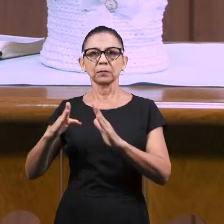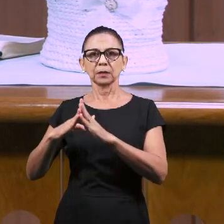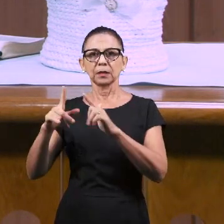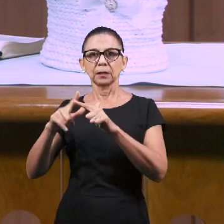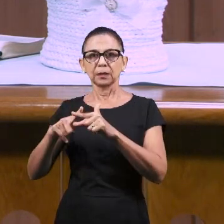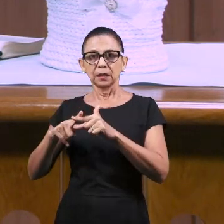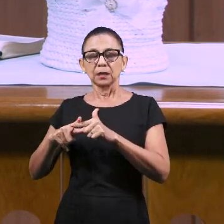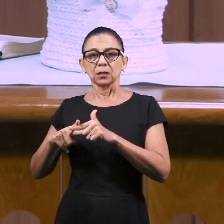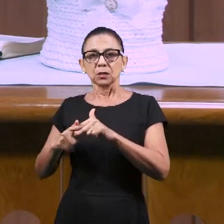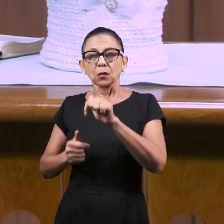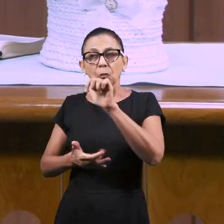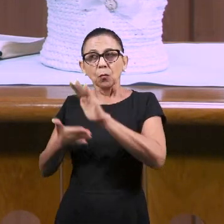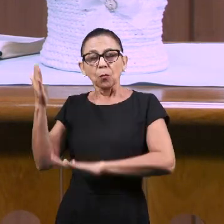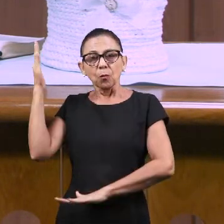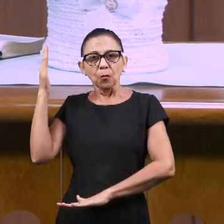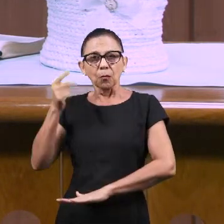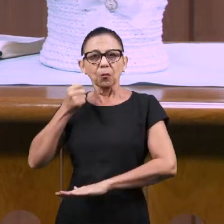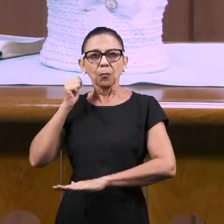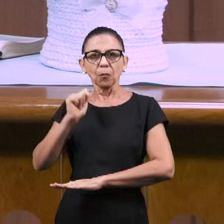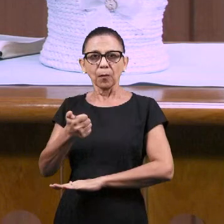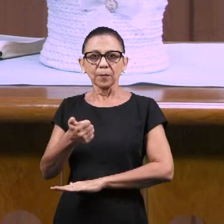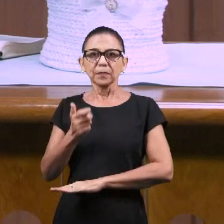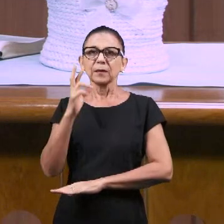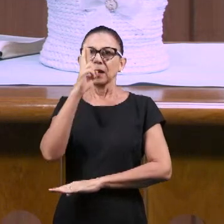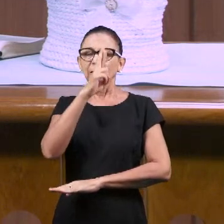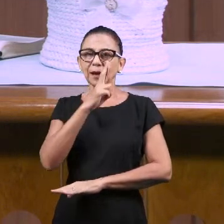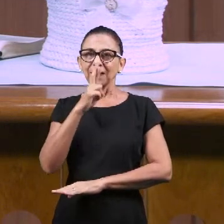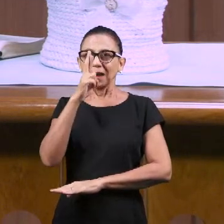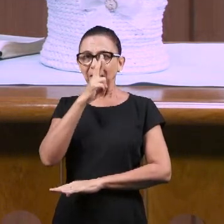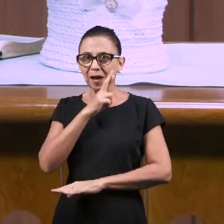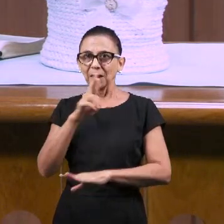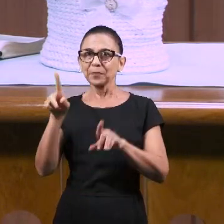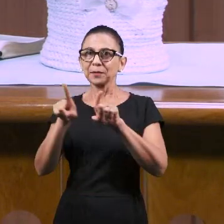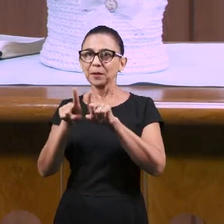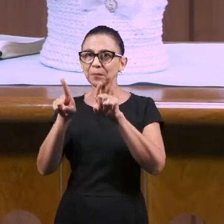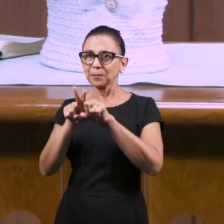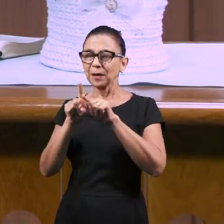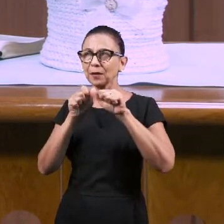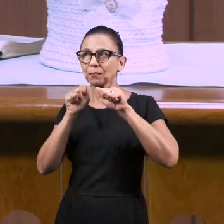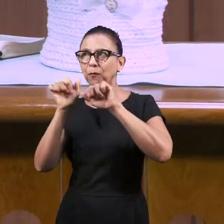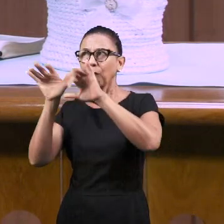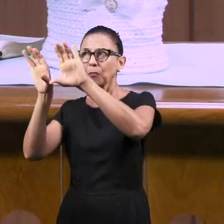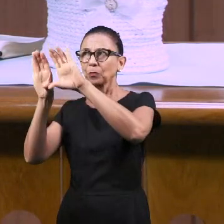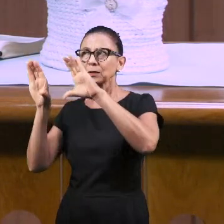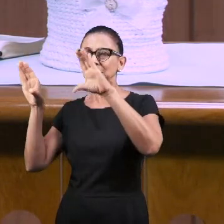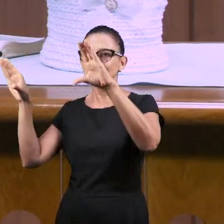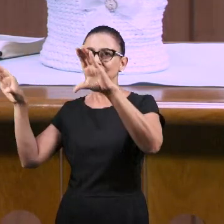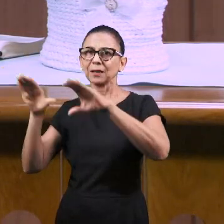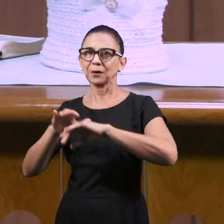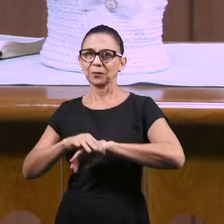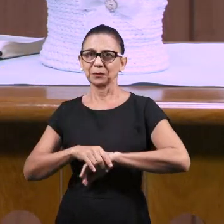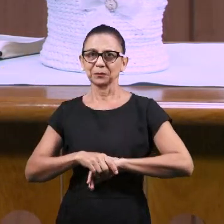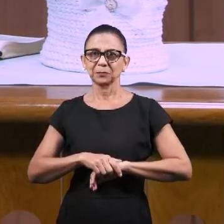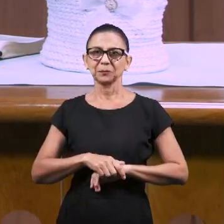l'Église, Rahab, elle va aussi. L'Église infidèle,